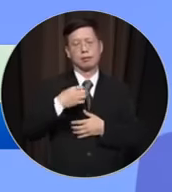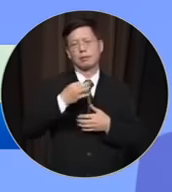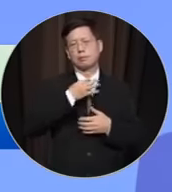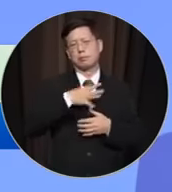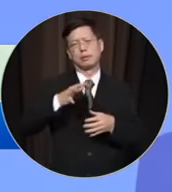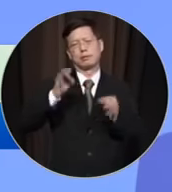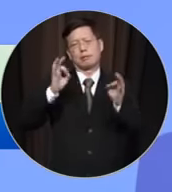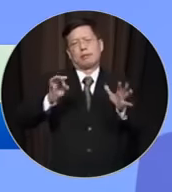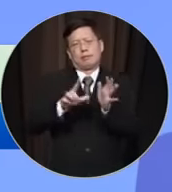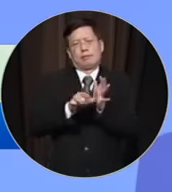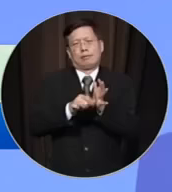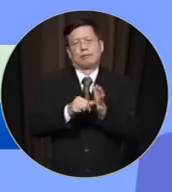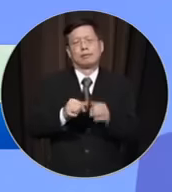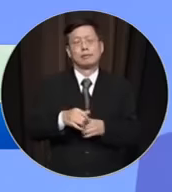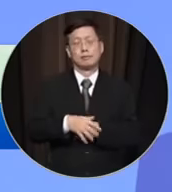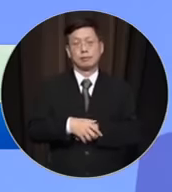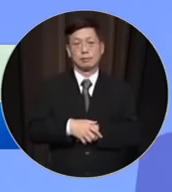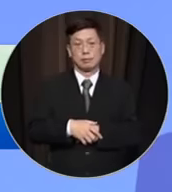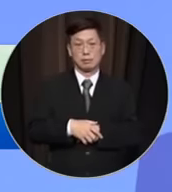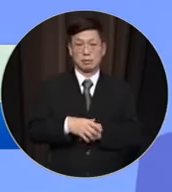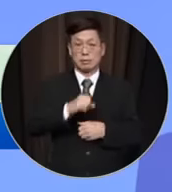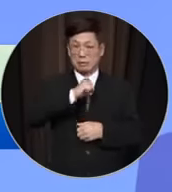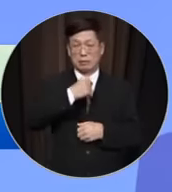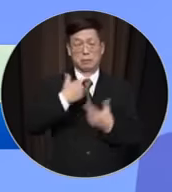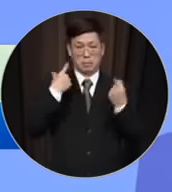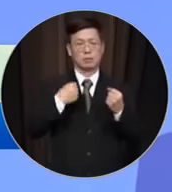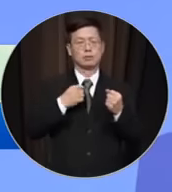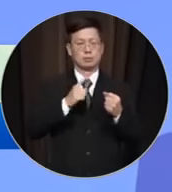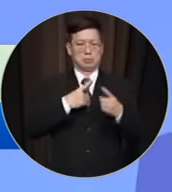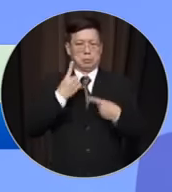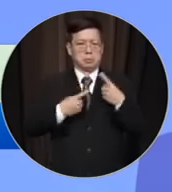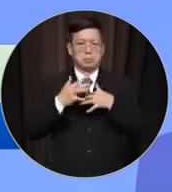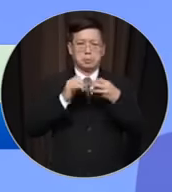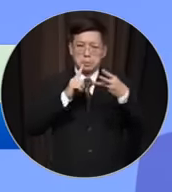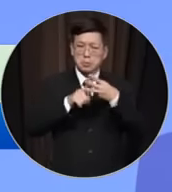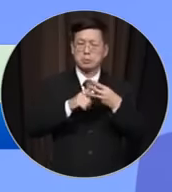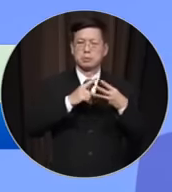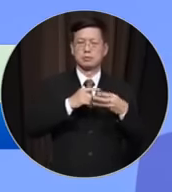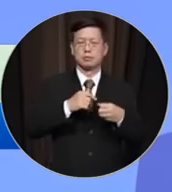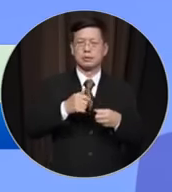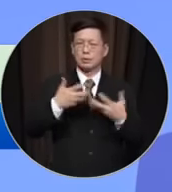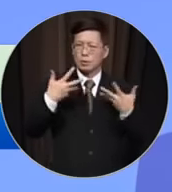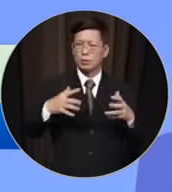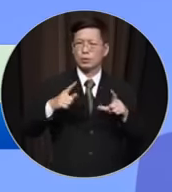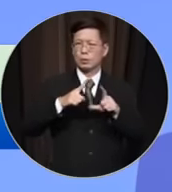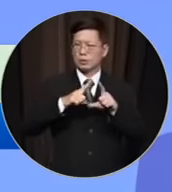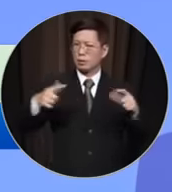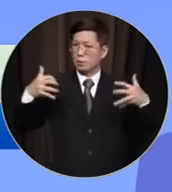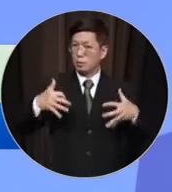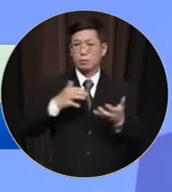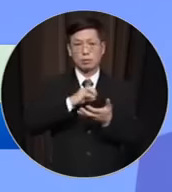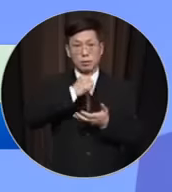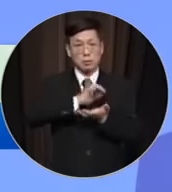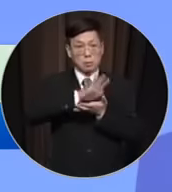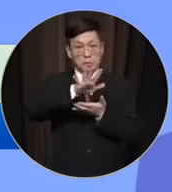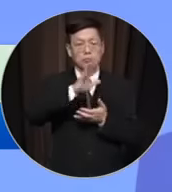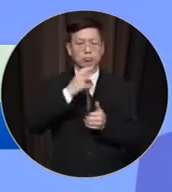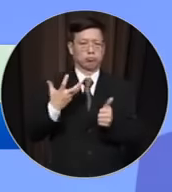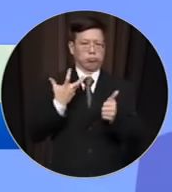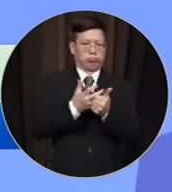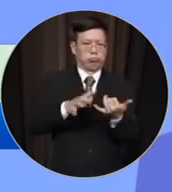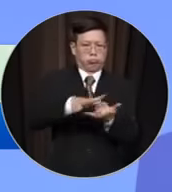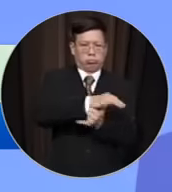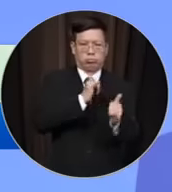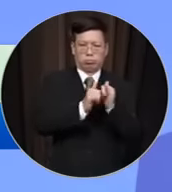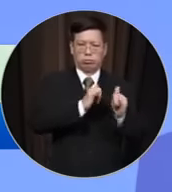成本。所以台湾是一个自由民主的国家，很多重大的议题，台湾的未来，我认为就是由全民